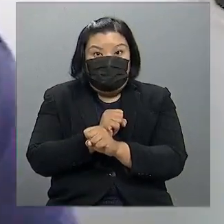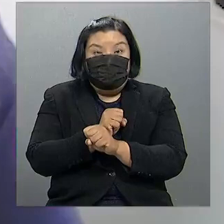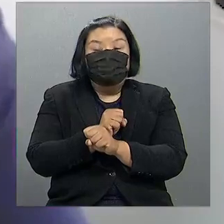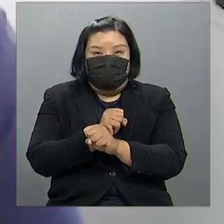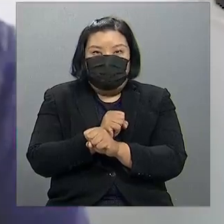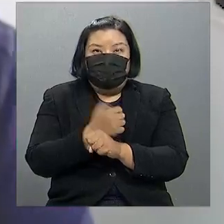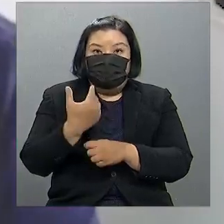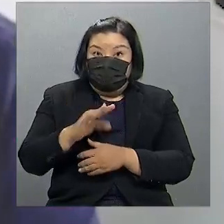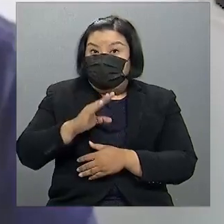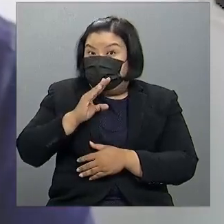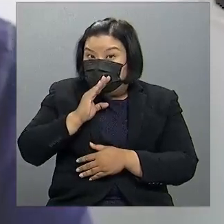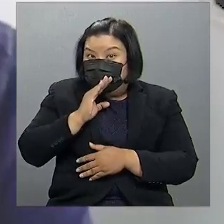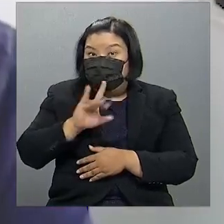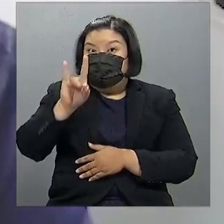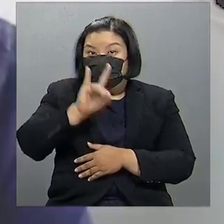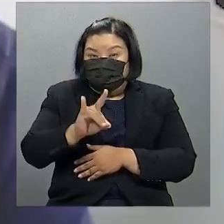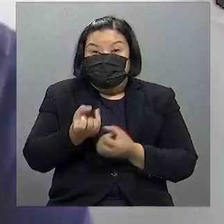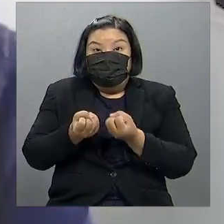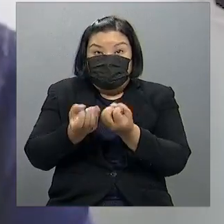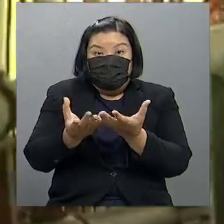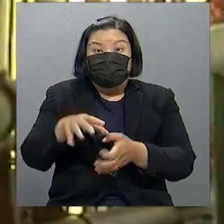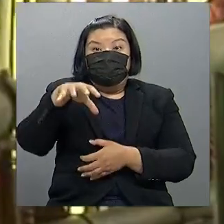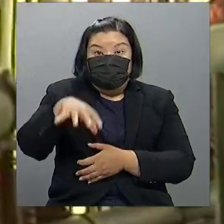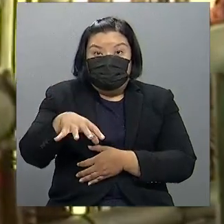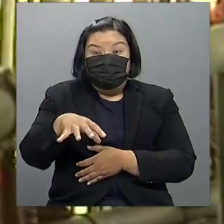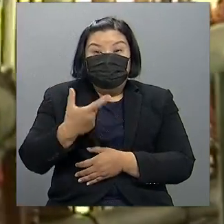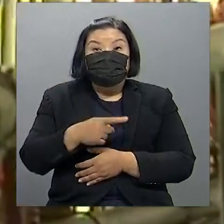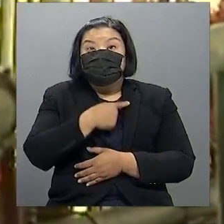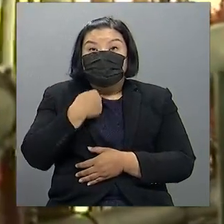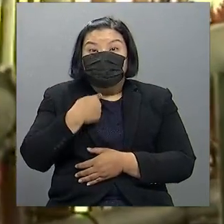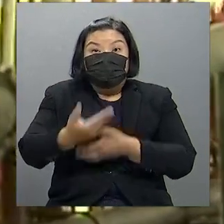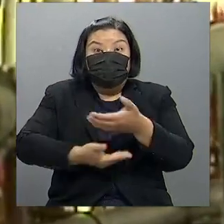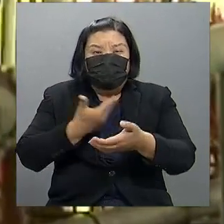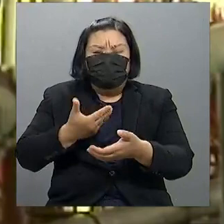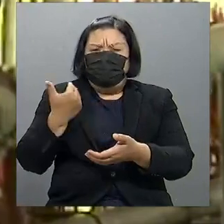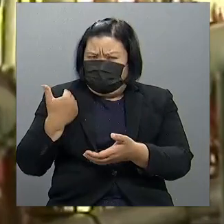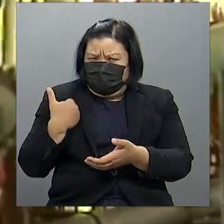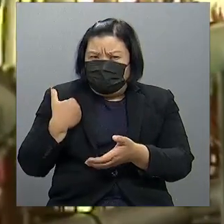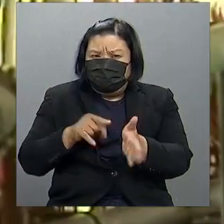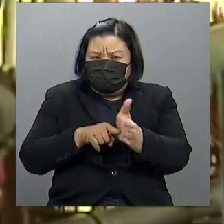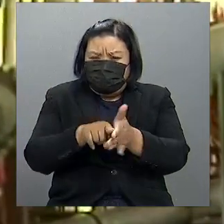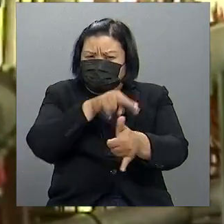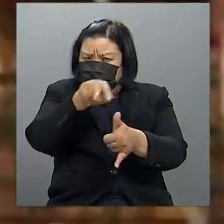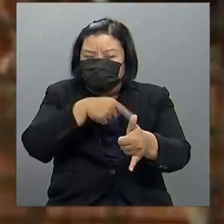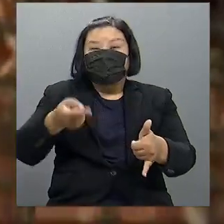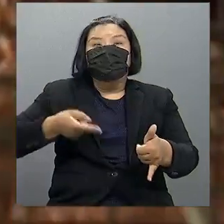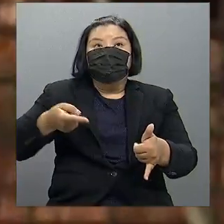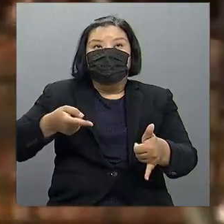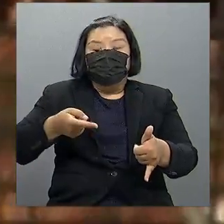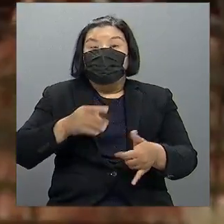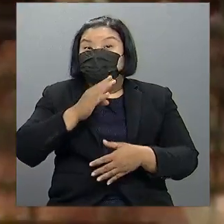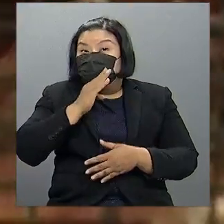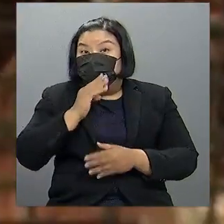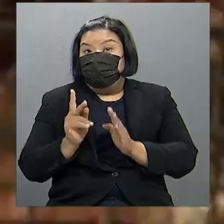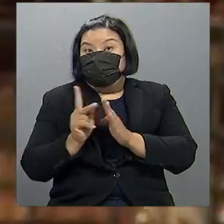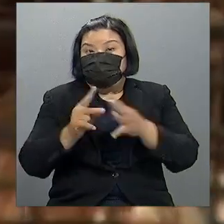เชือดทุกวันนี้ก็จะมีการตรวจสอบเรื่องของไข้หวัดนกอยู่เสมอนะครับเรามาไกลมากครับในเรื่องของฟาร์มในกรณีของฟาร์มมาตรฐานนะครับก็มั่นใจ